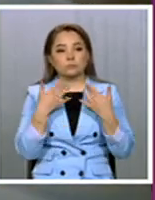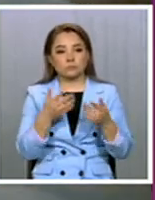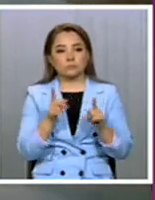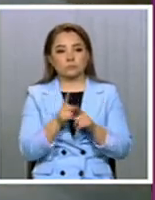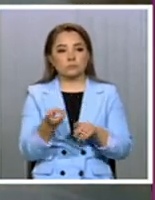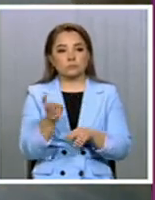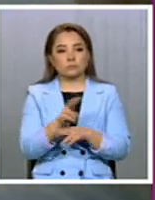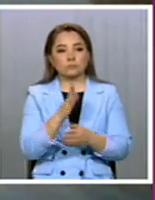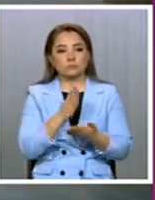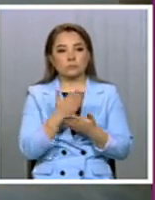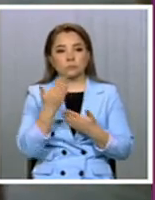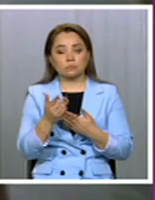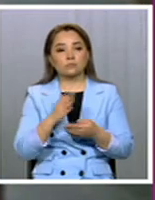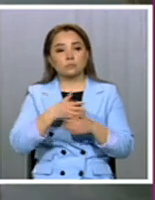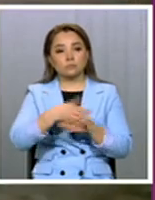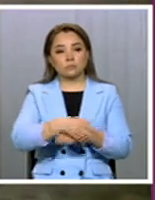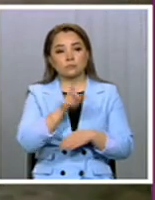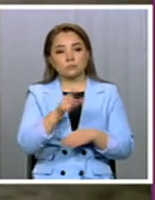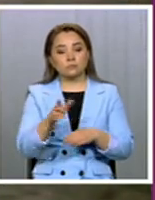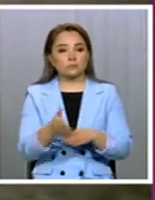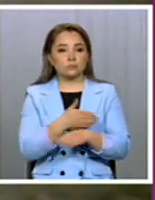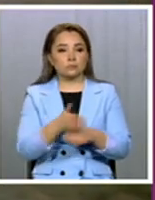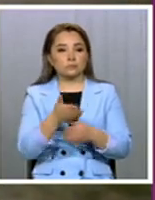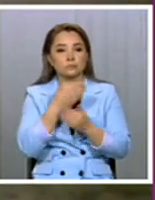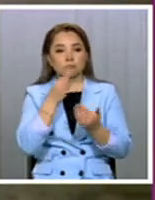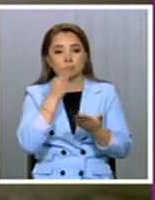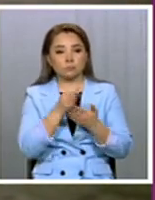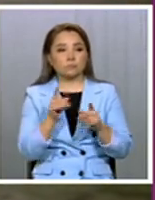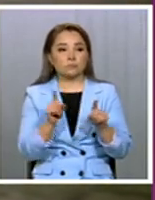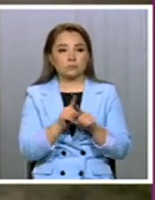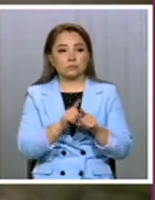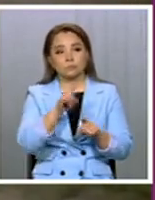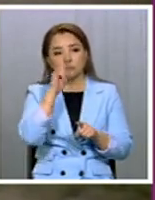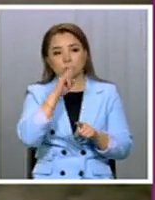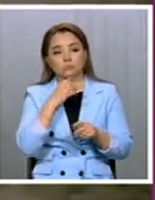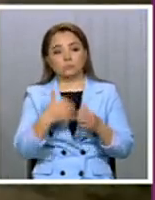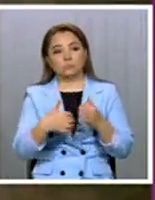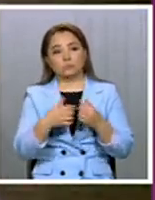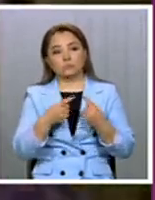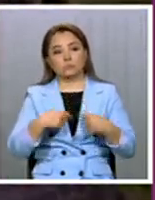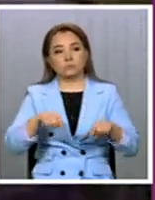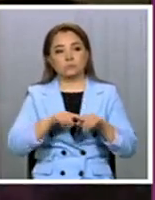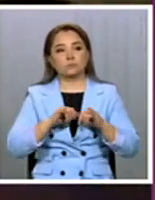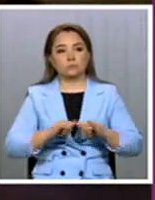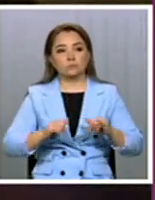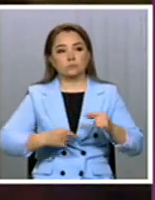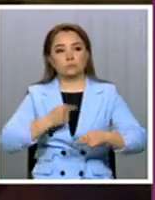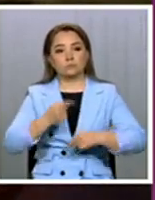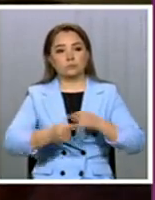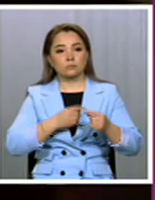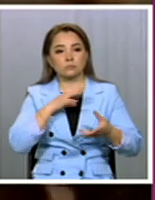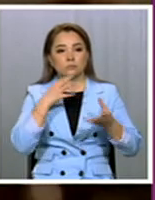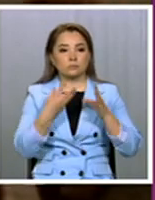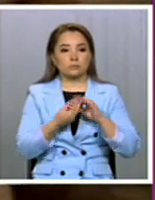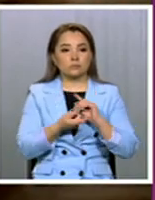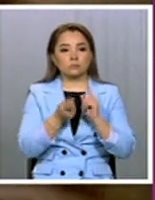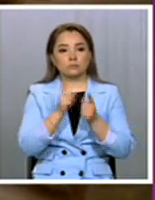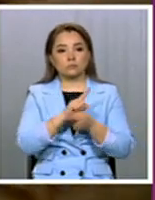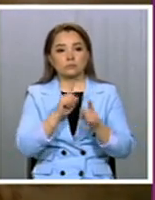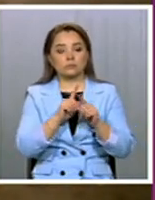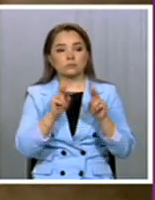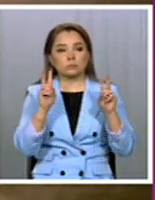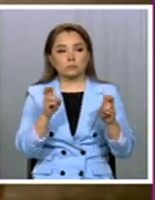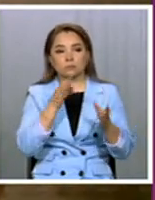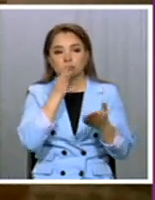болған. Қонағасыны бөлінбеген енші деудің өзі қазақ арасына кең тарап, дәстүрге айналып қалыптасқан халық жоралғысы